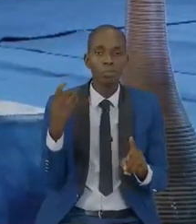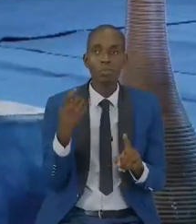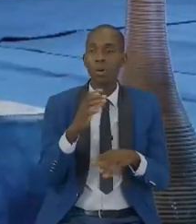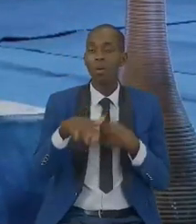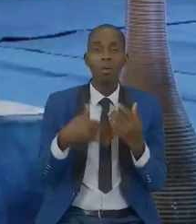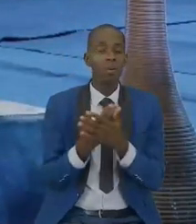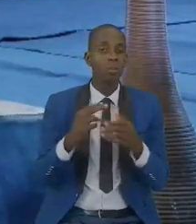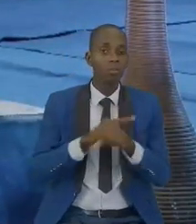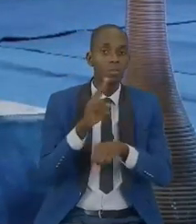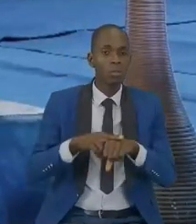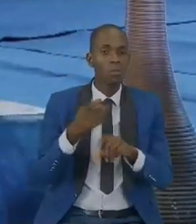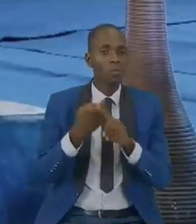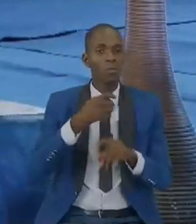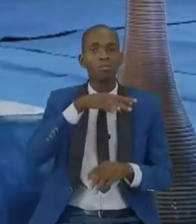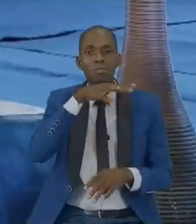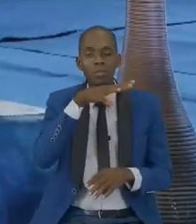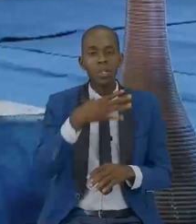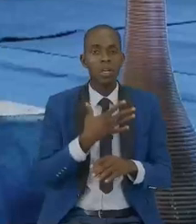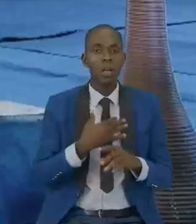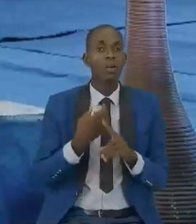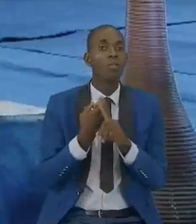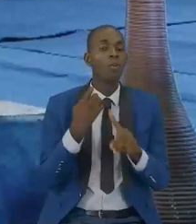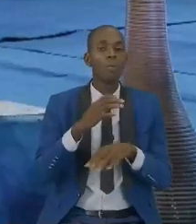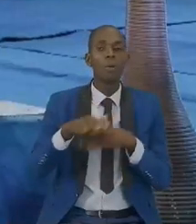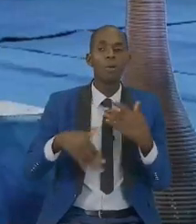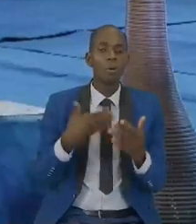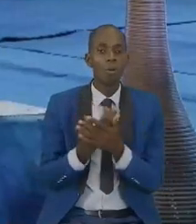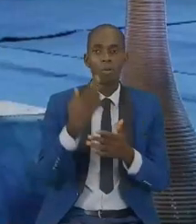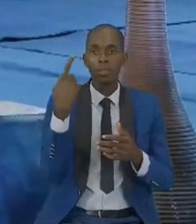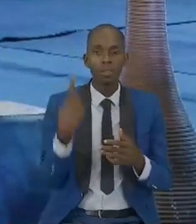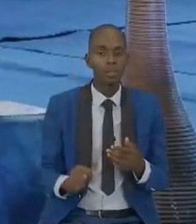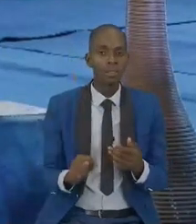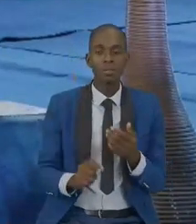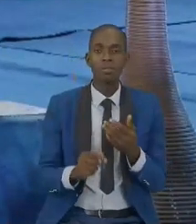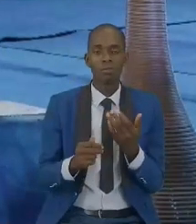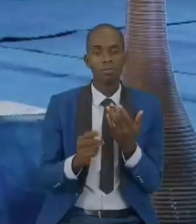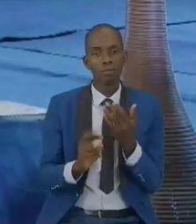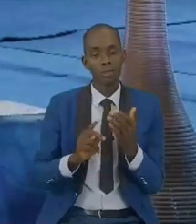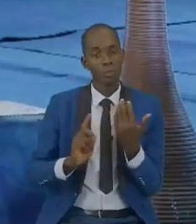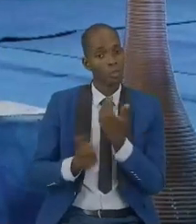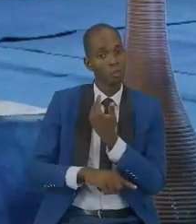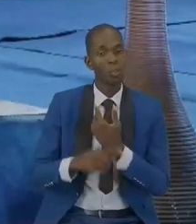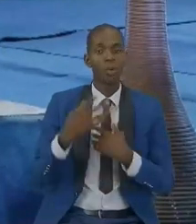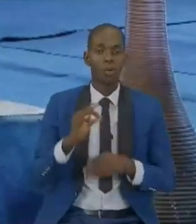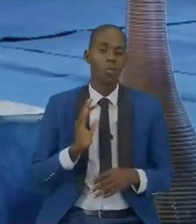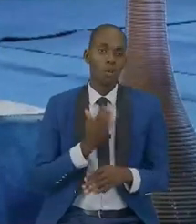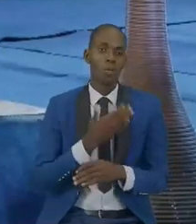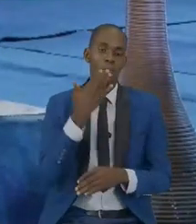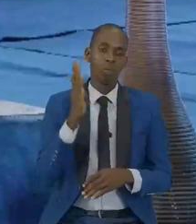Satan, de la maladie, de la condamnation. Nous sommes libérés de la corruption. Nous sommes libérés de toutes